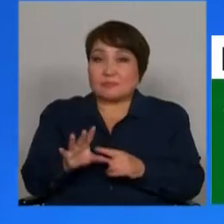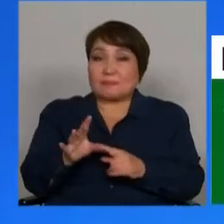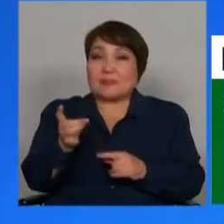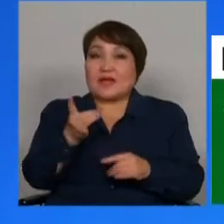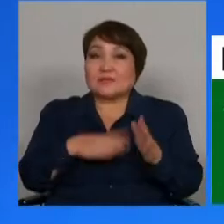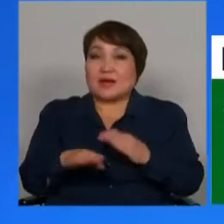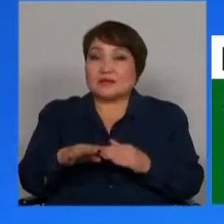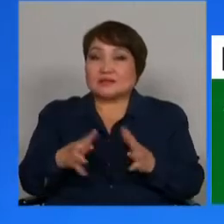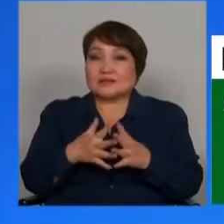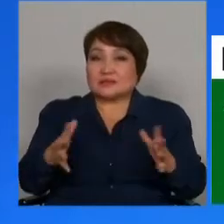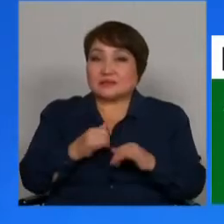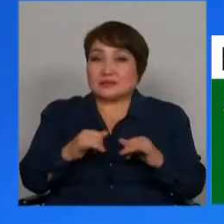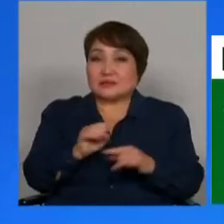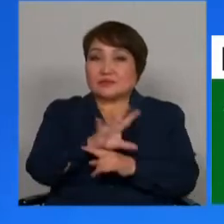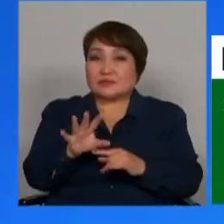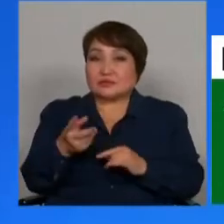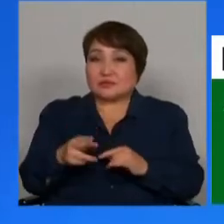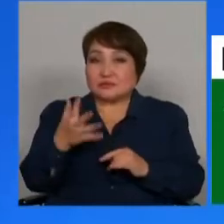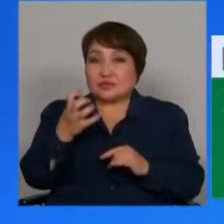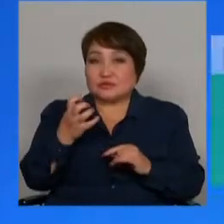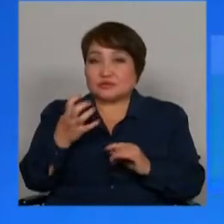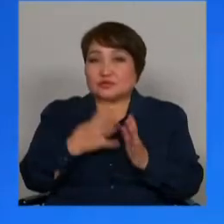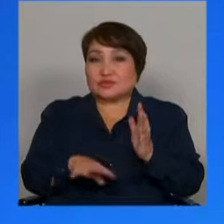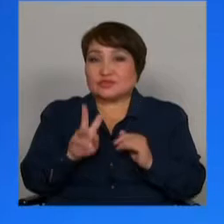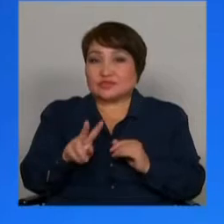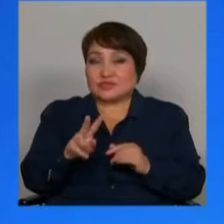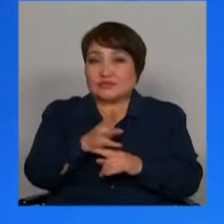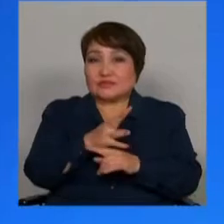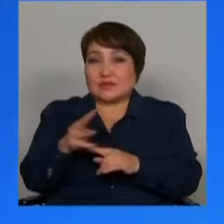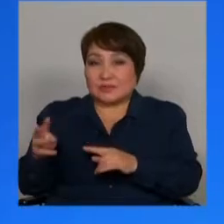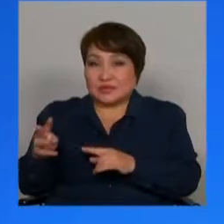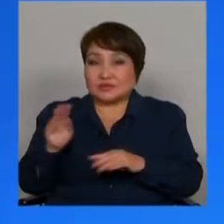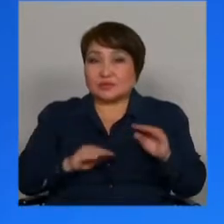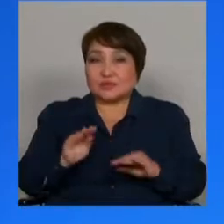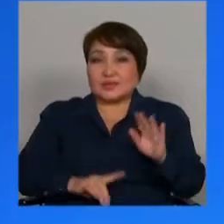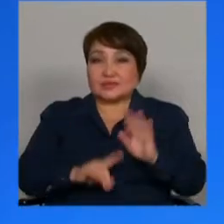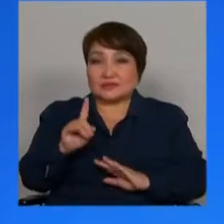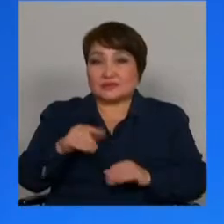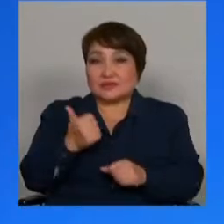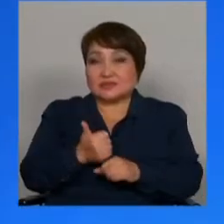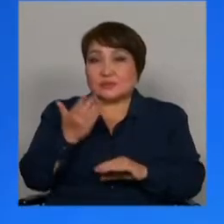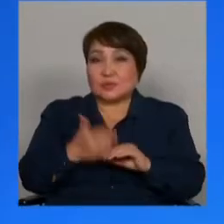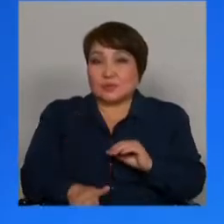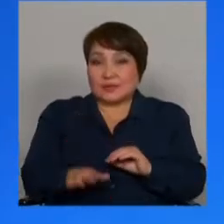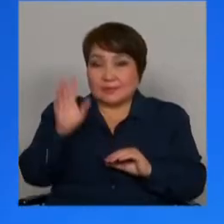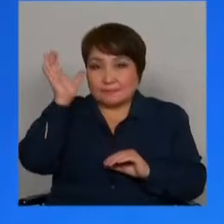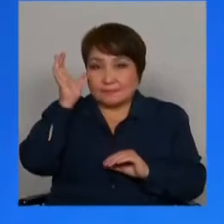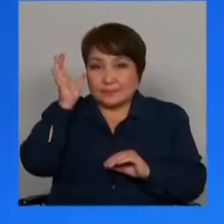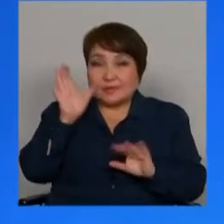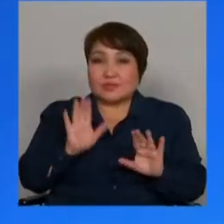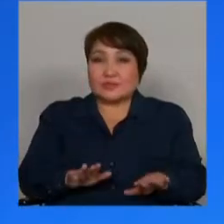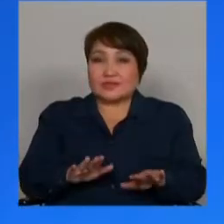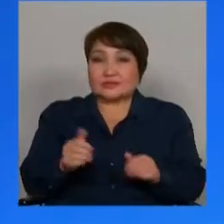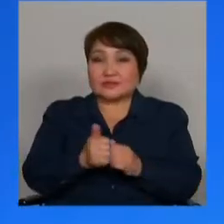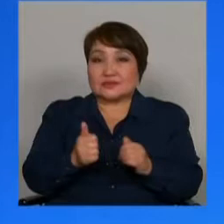қамту үшін 597 бейнебақылау камерасын орнату басталады. Негізгі бөлігі білім беру объектілерінің жанына